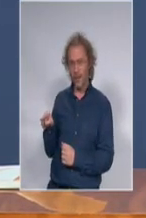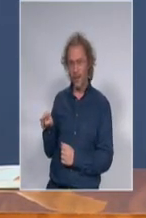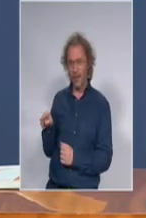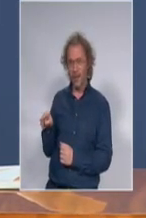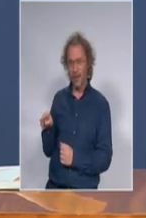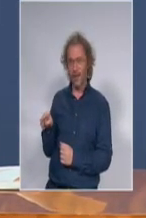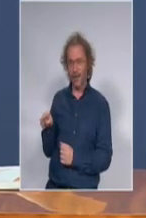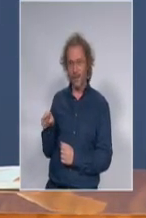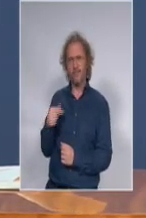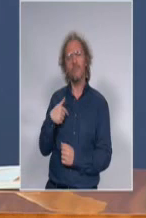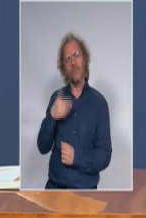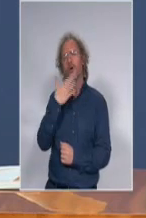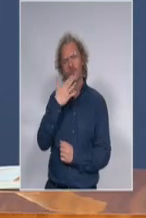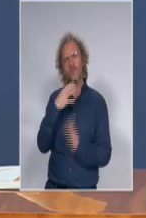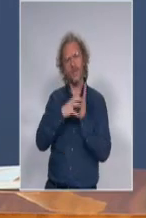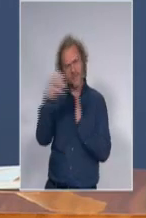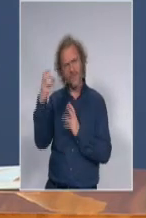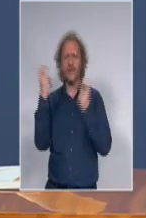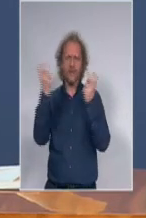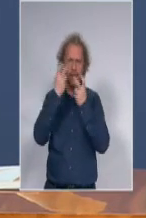Ja sam već stupio sa nekim